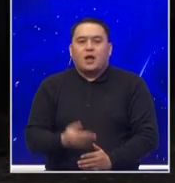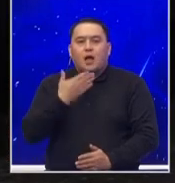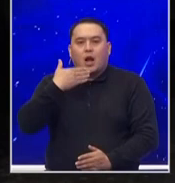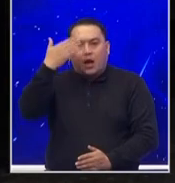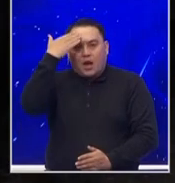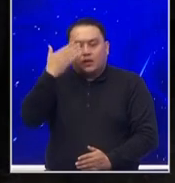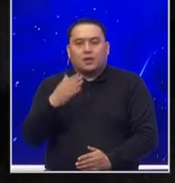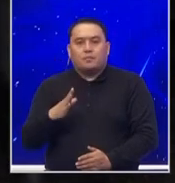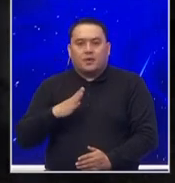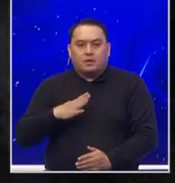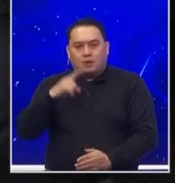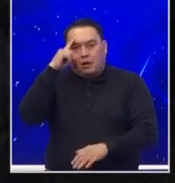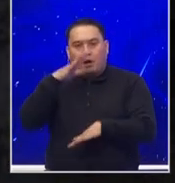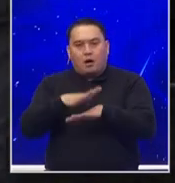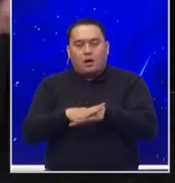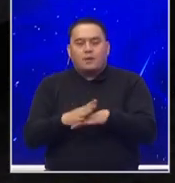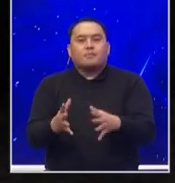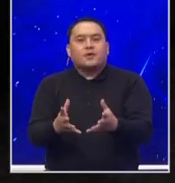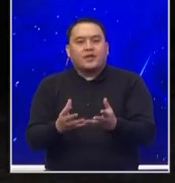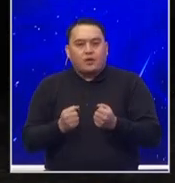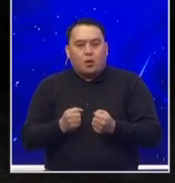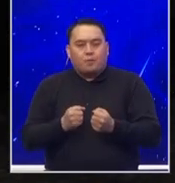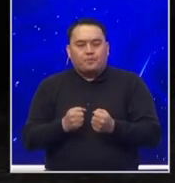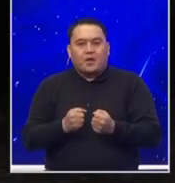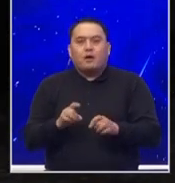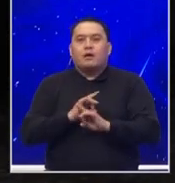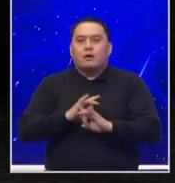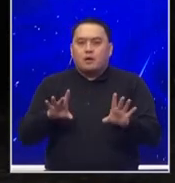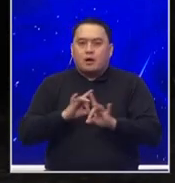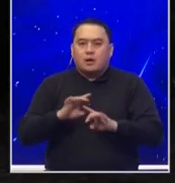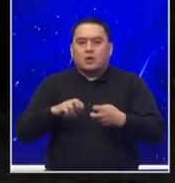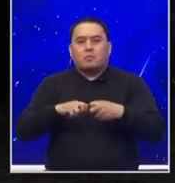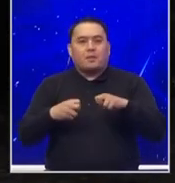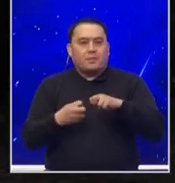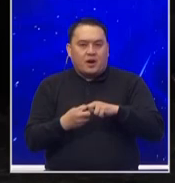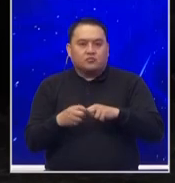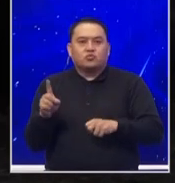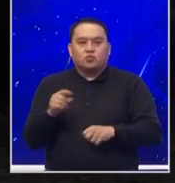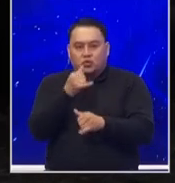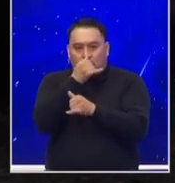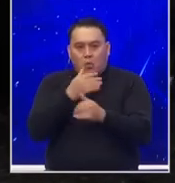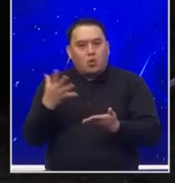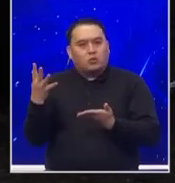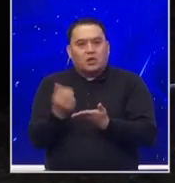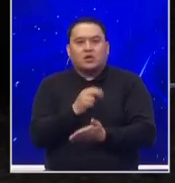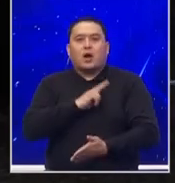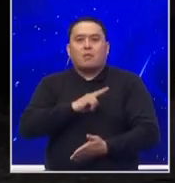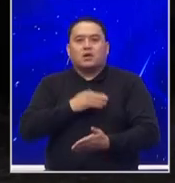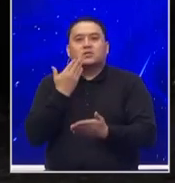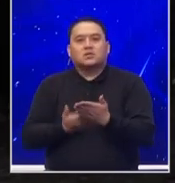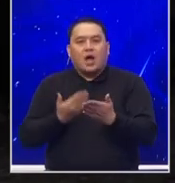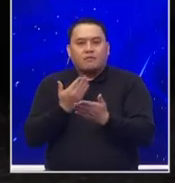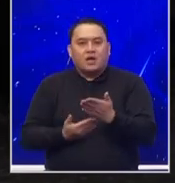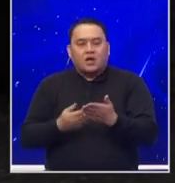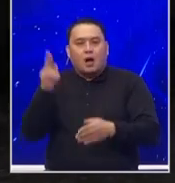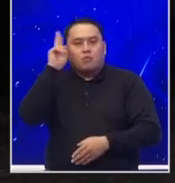был на приеме у акима Алматинской области Амандыка Баталова. Рассказал ему о своих проблемах, то, что не могу найти работу. Тогда он посоветовал мне